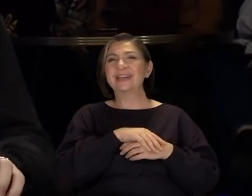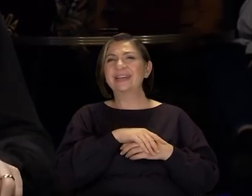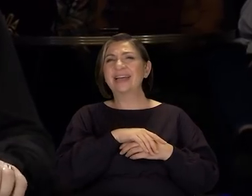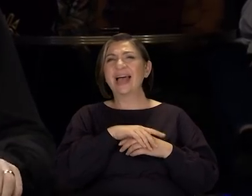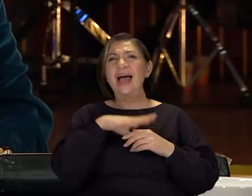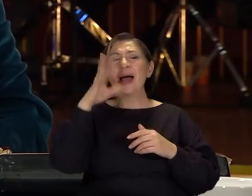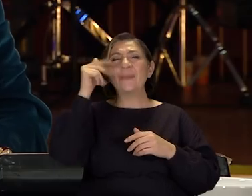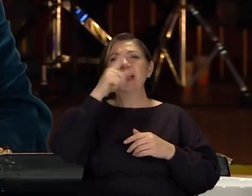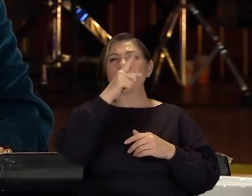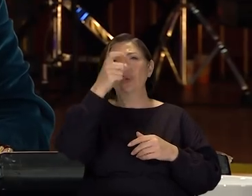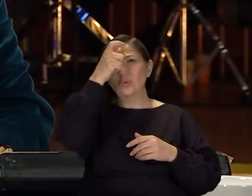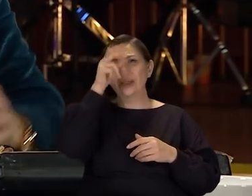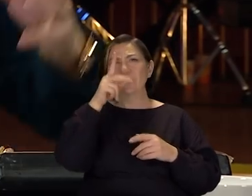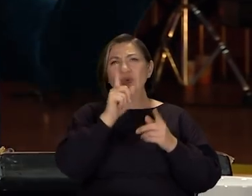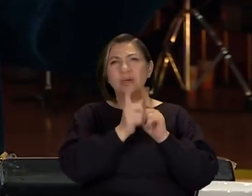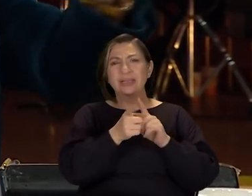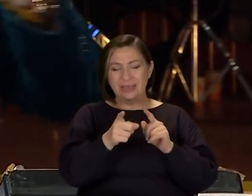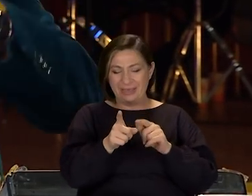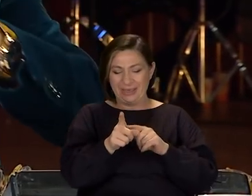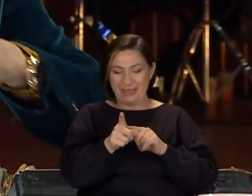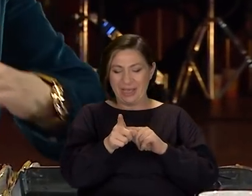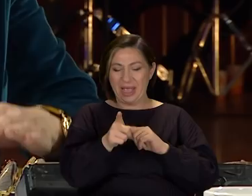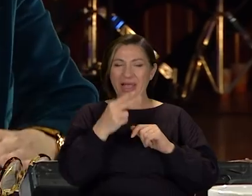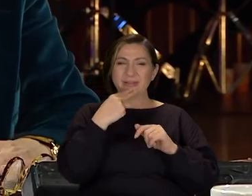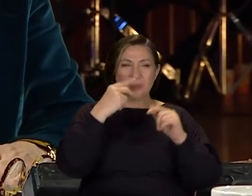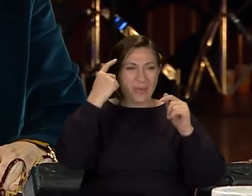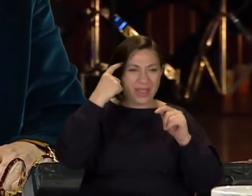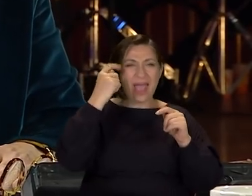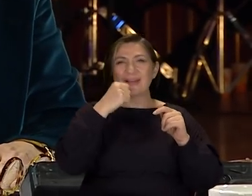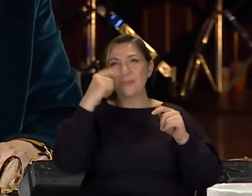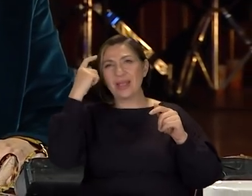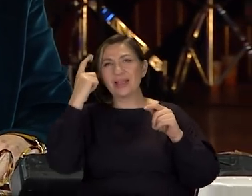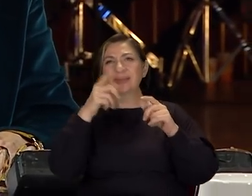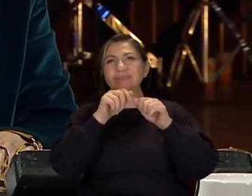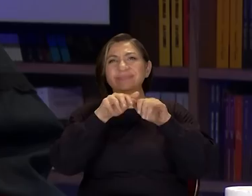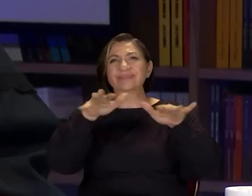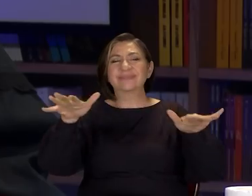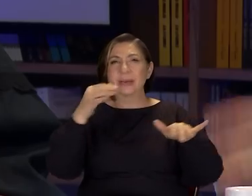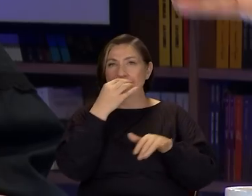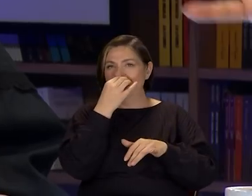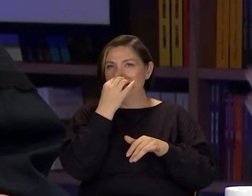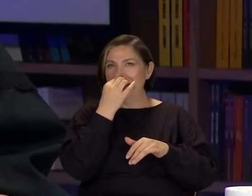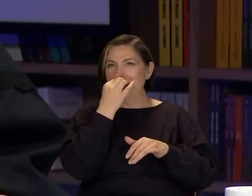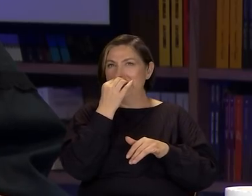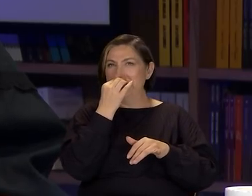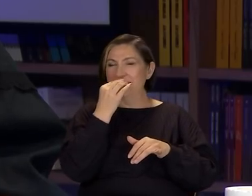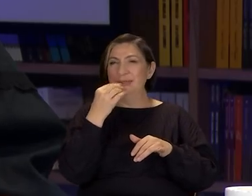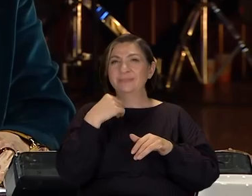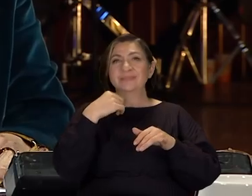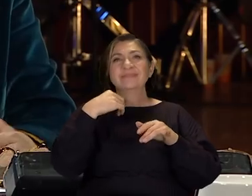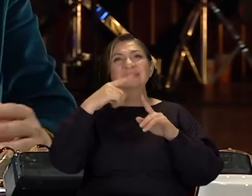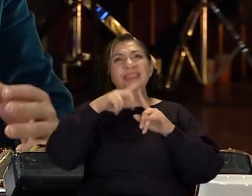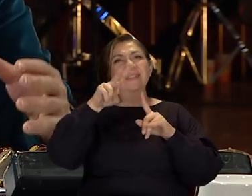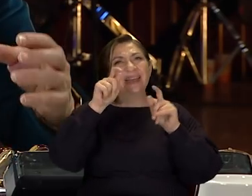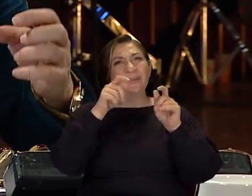adam Amerikalı Türk gibi soyadı. O kadın beyni erkek beyni videosu Facebook'larda şurada burada çok döndü zamanında. Biz de programlarda